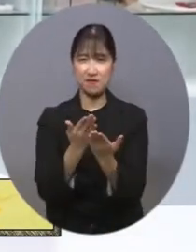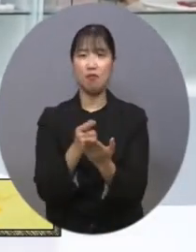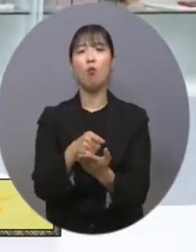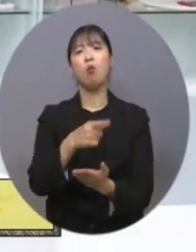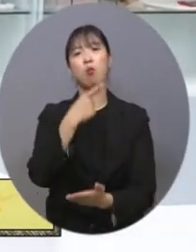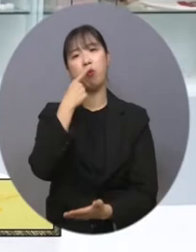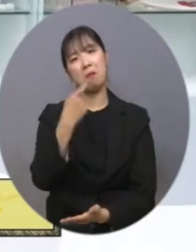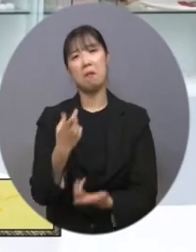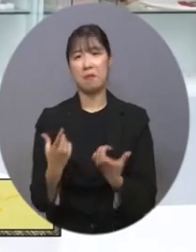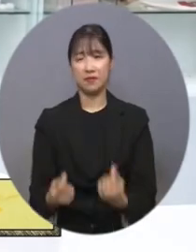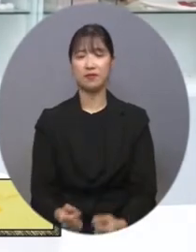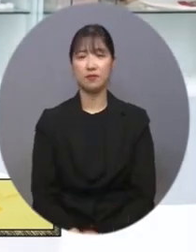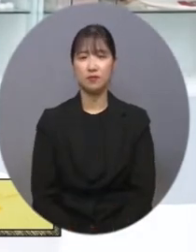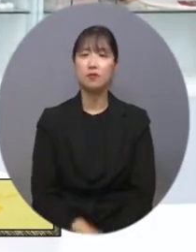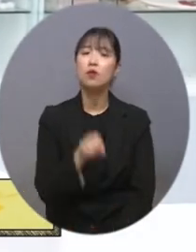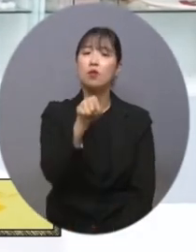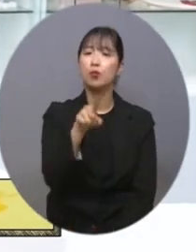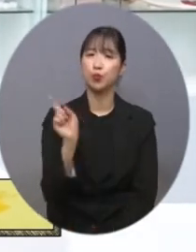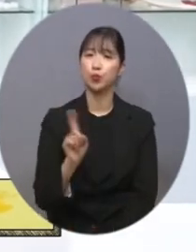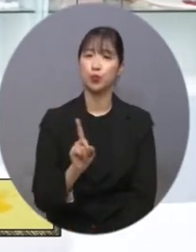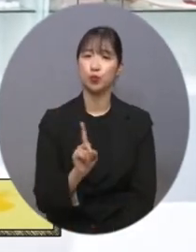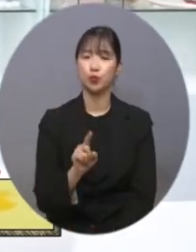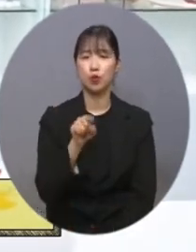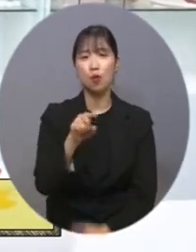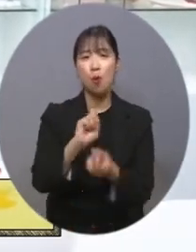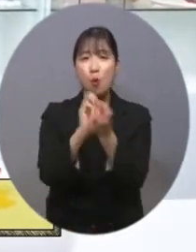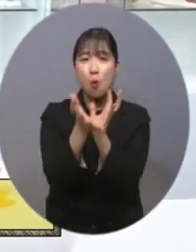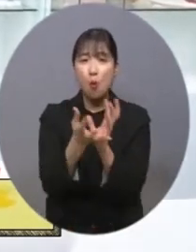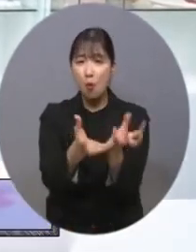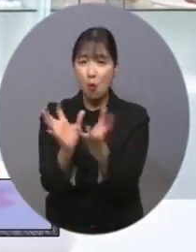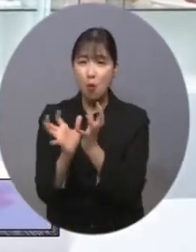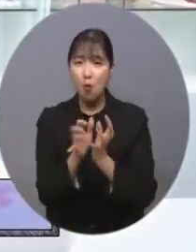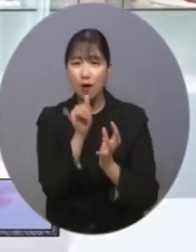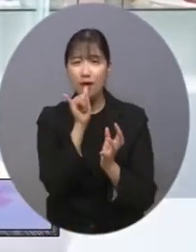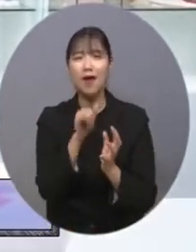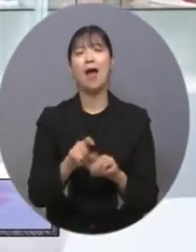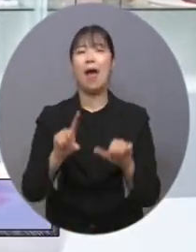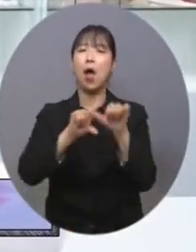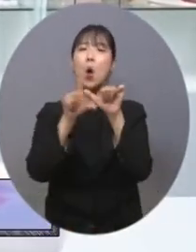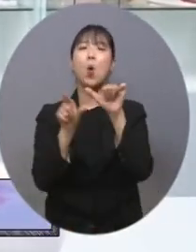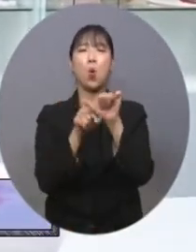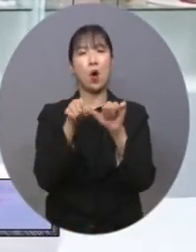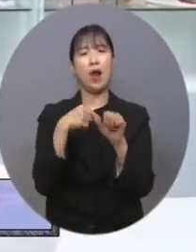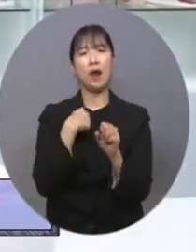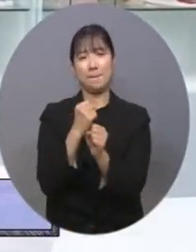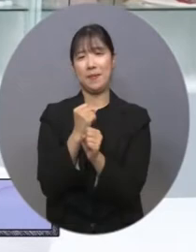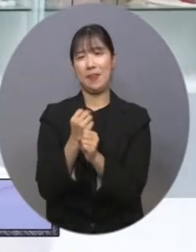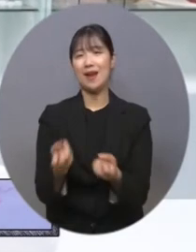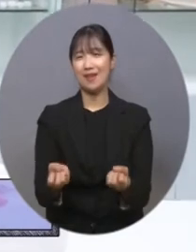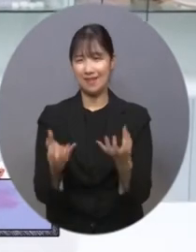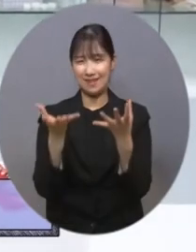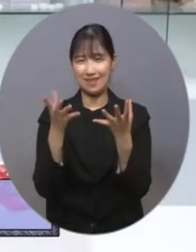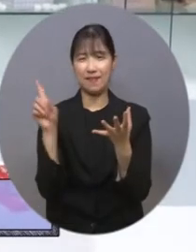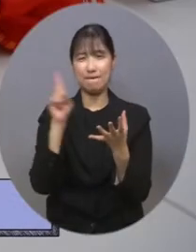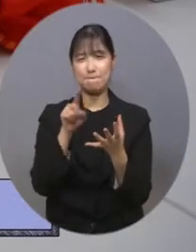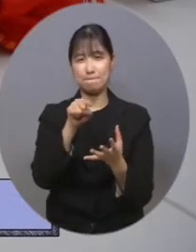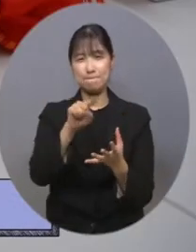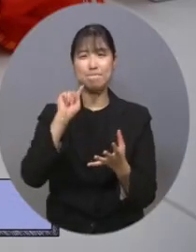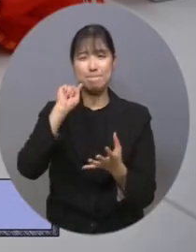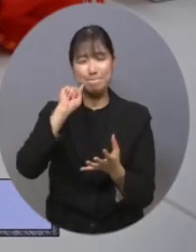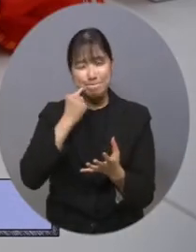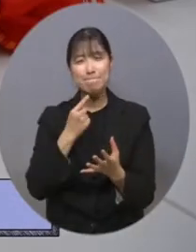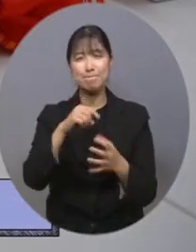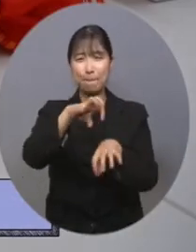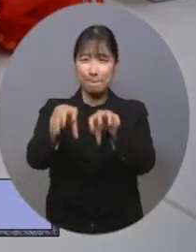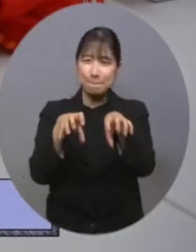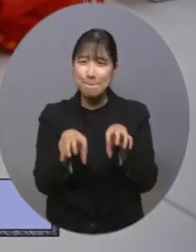수 있었습니다. 네. 어, 이거는 뭐예요? 여기는 이렇게 꽃이 들어가요. 네. 5월 달에 저희들 했던 건데, 행사 했던 건데 이런 식으로 해서 좀 아름답게